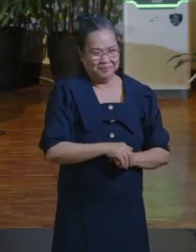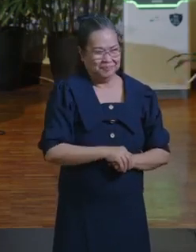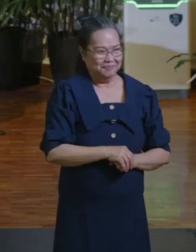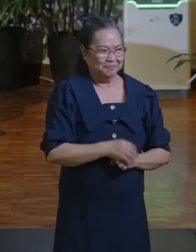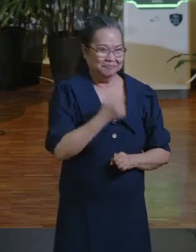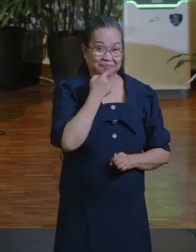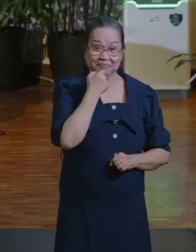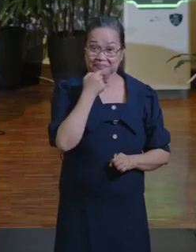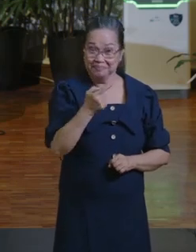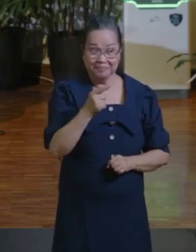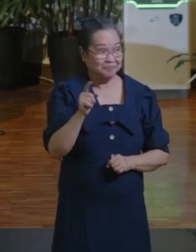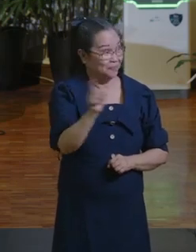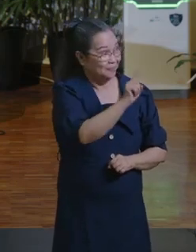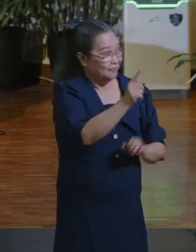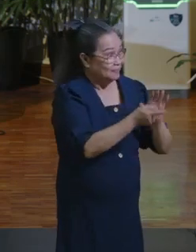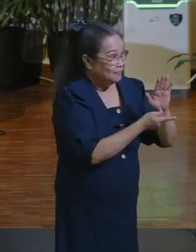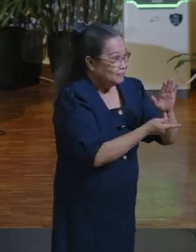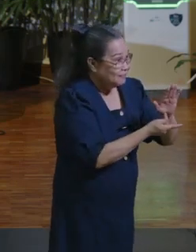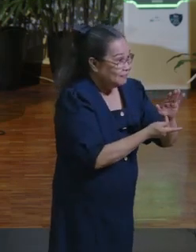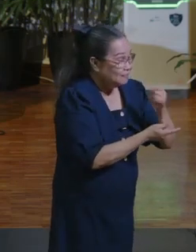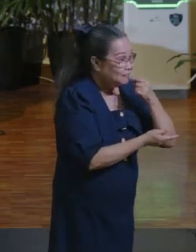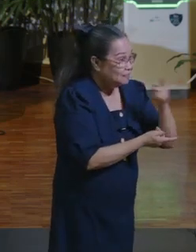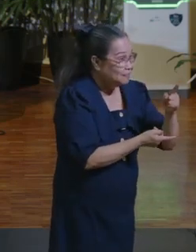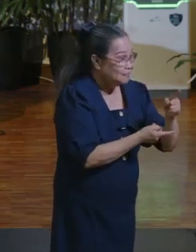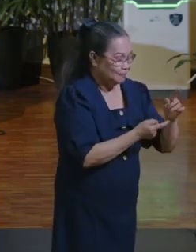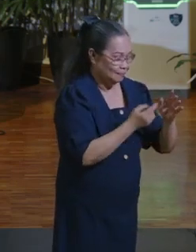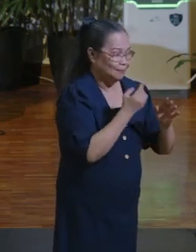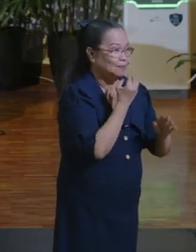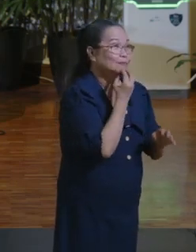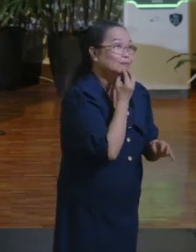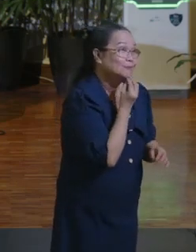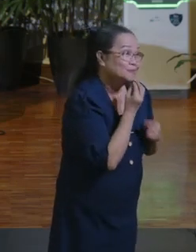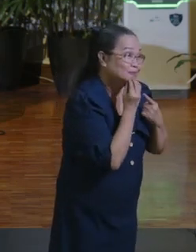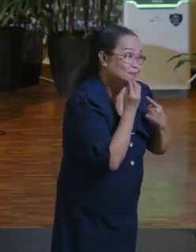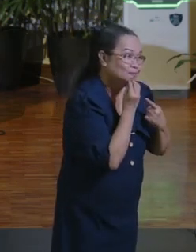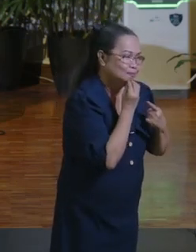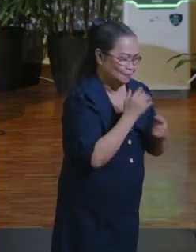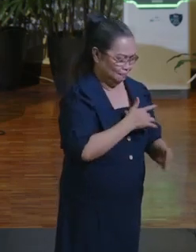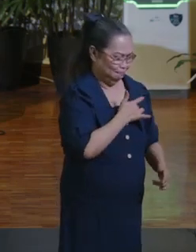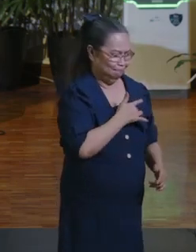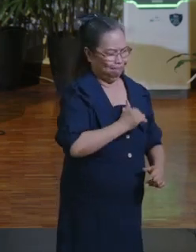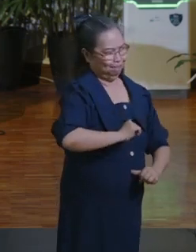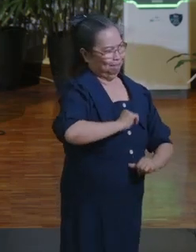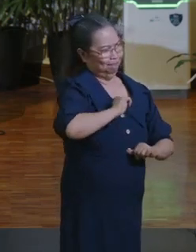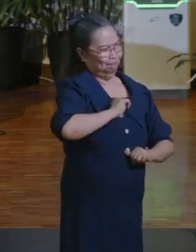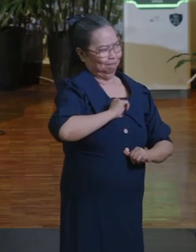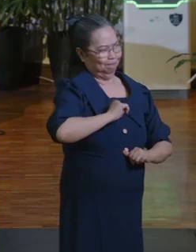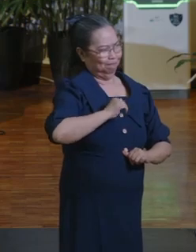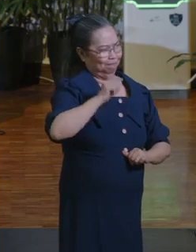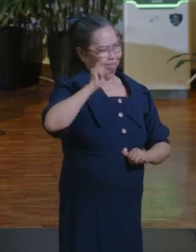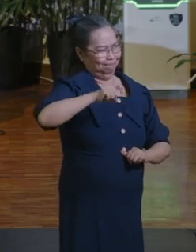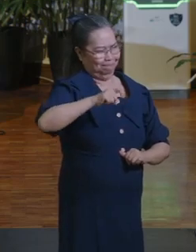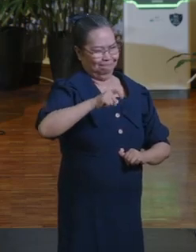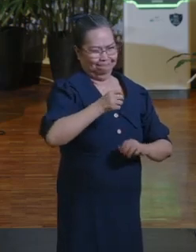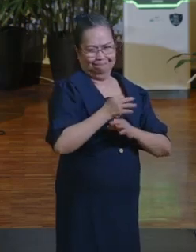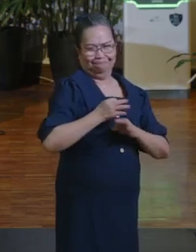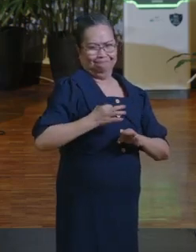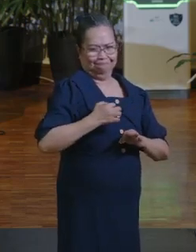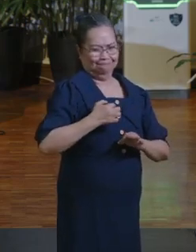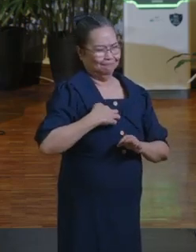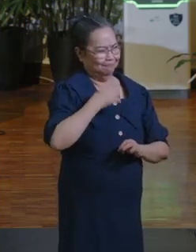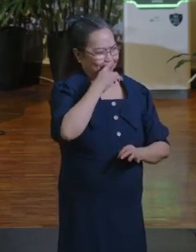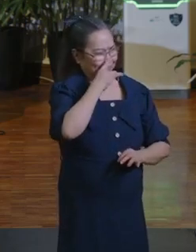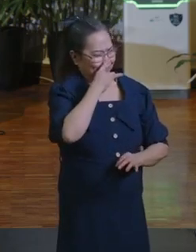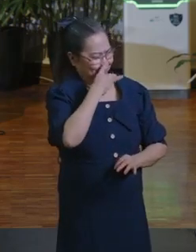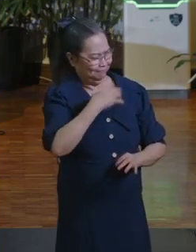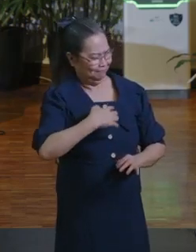Sproul, what Paul is saying is simple: being a Jew, being a Gentile, being a woman, being a man, being free, being a slave, no